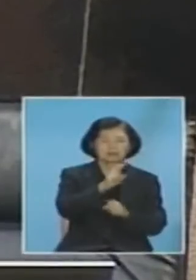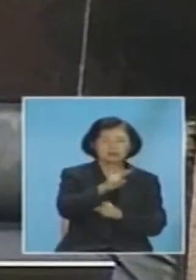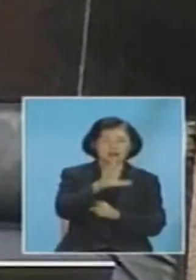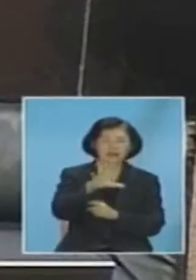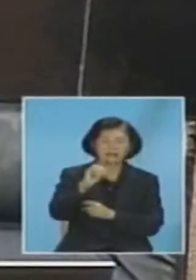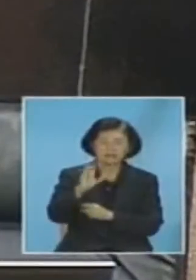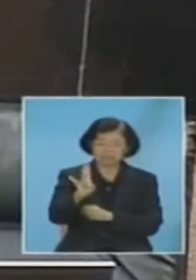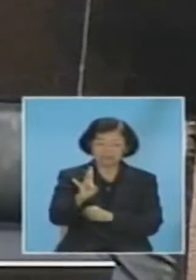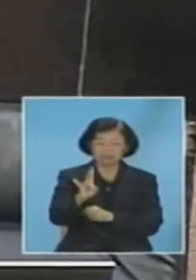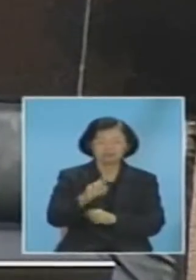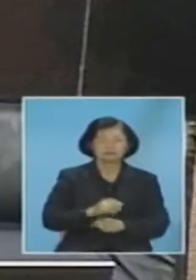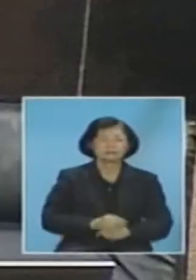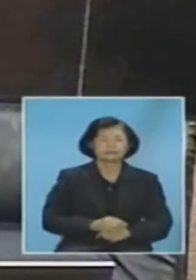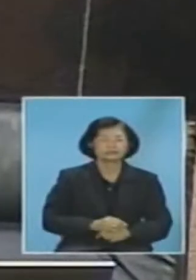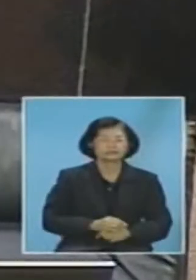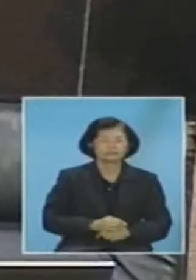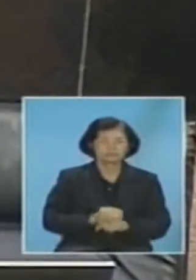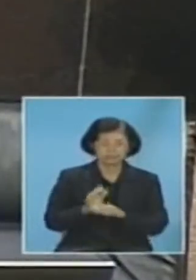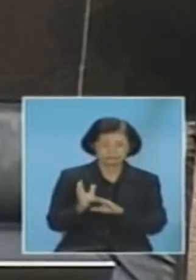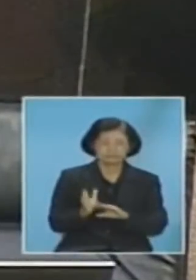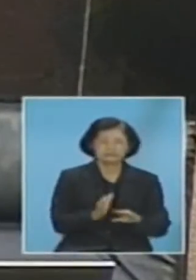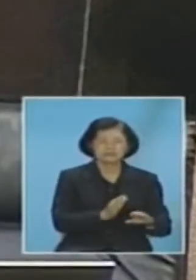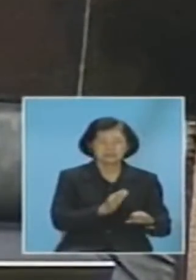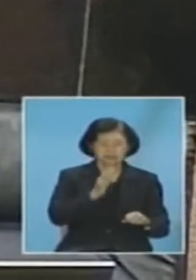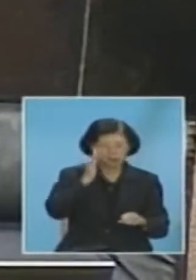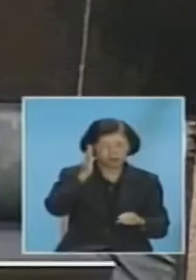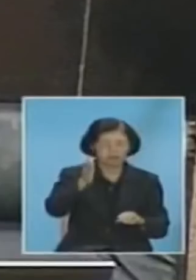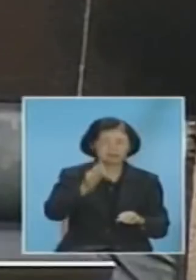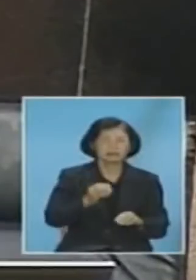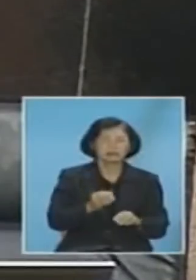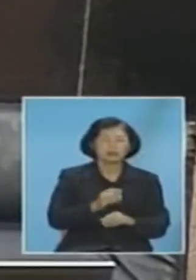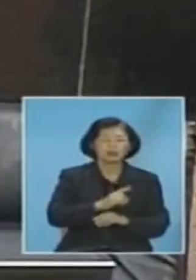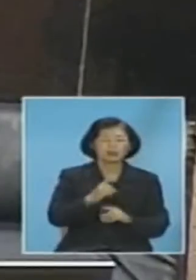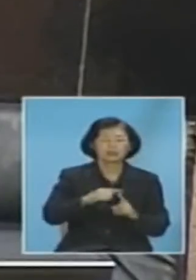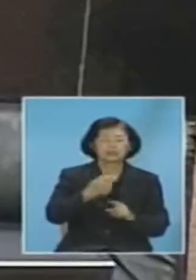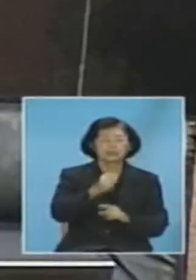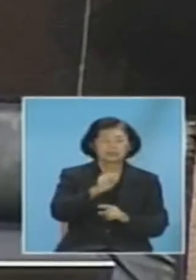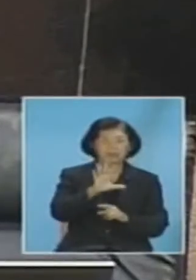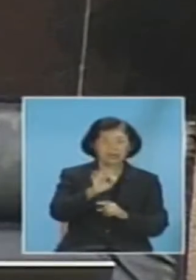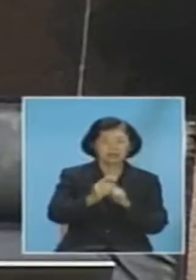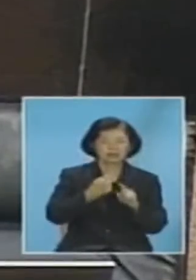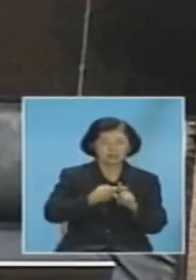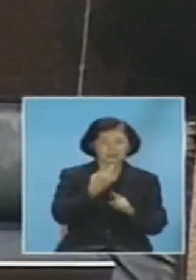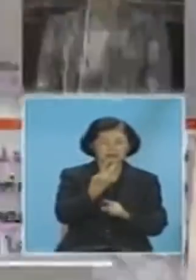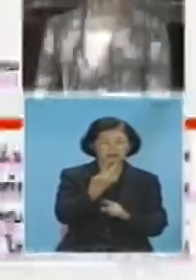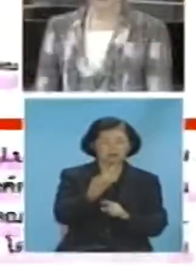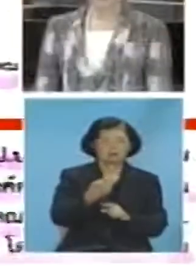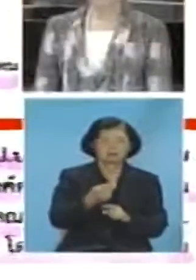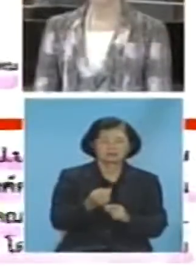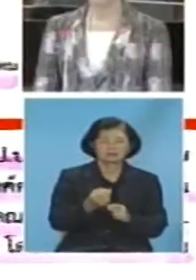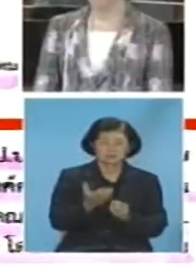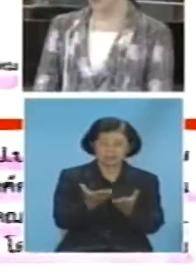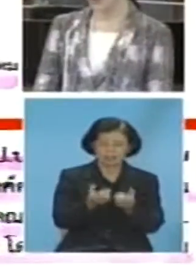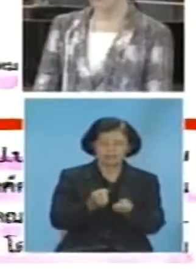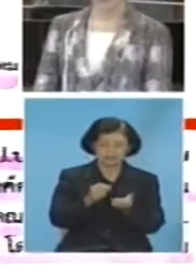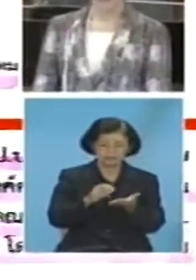28 มกราคม 2557ค่ะต่อมานะคะในวันที่19 กุมภาพันธ์ค่ะดิฉันก็ได้รับหนังสือลง